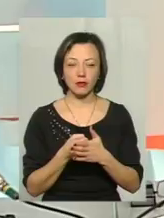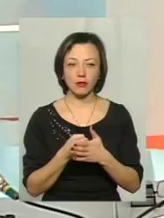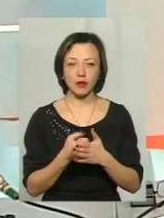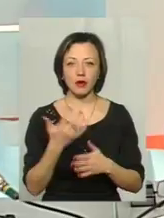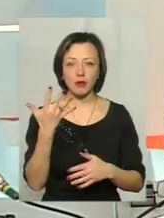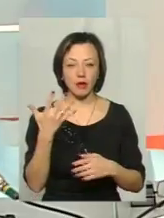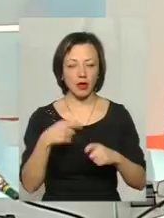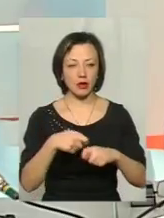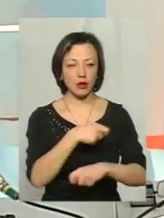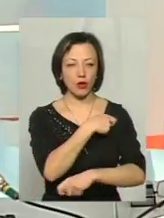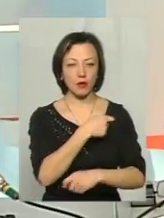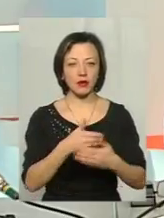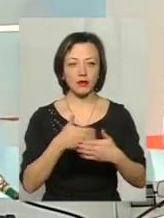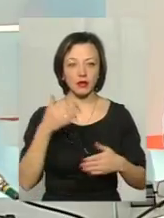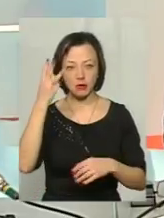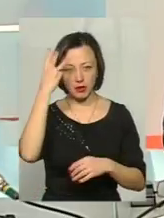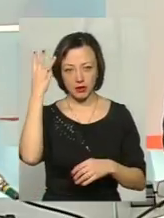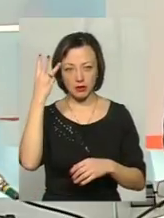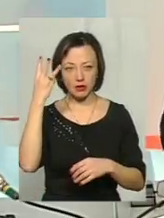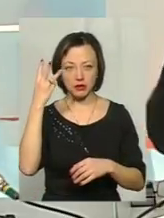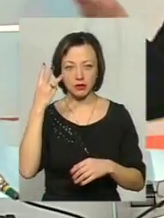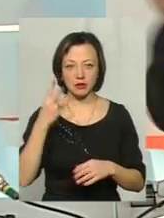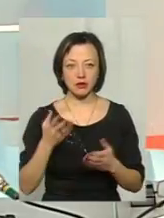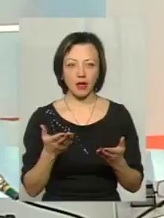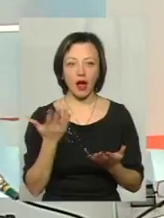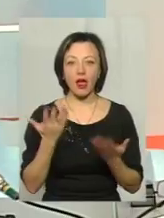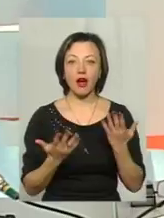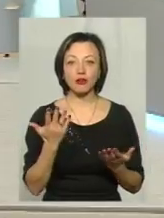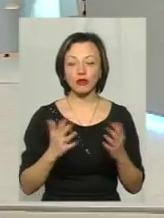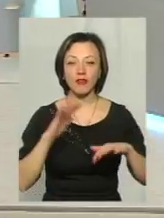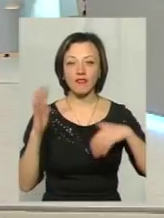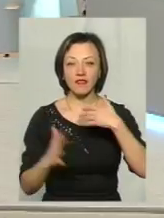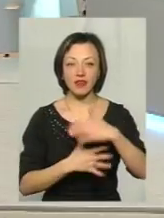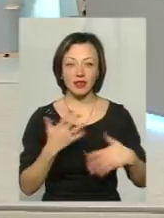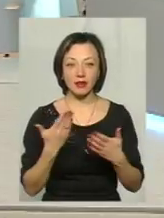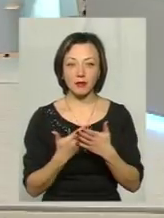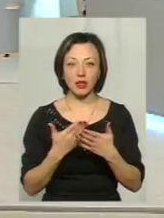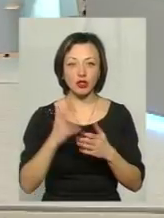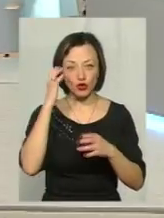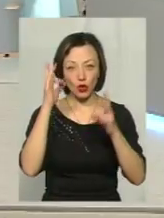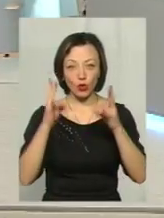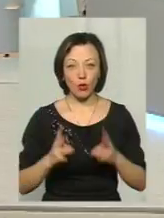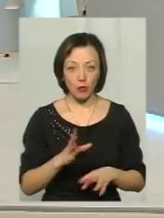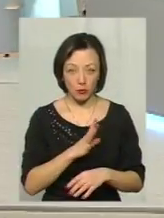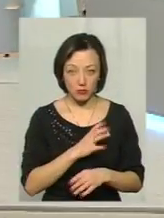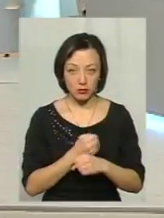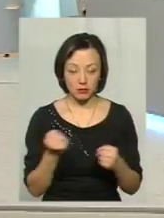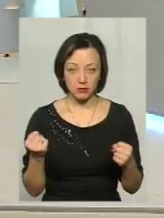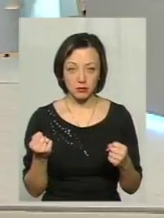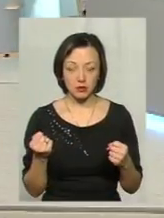п'ять кілометрів від Хмельницького. А якщо вітер буде сильний? Я кажу, сталося на Чорнобилі.